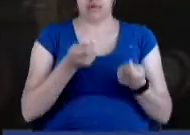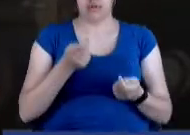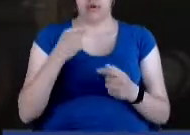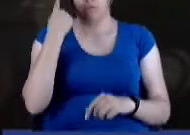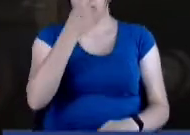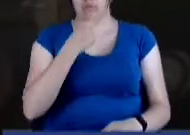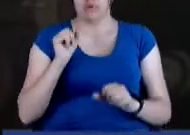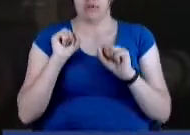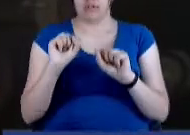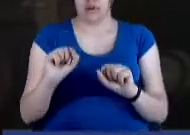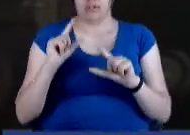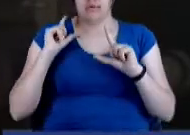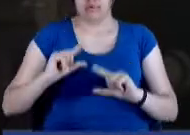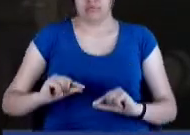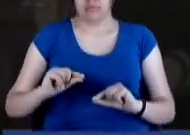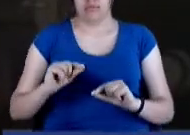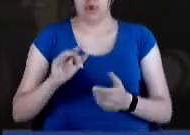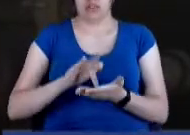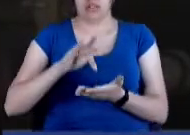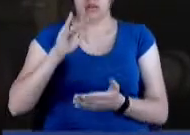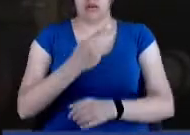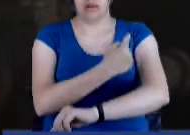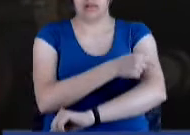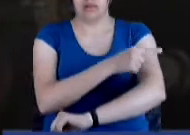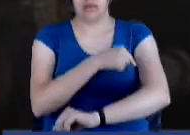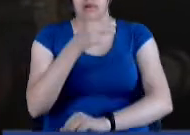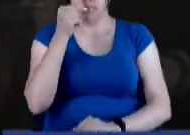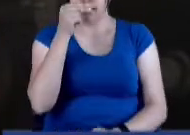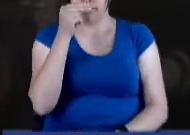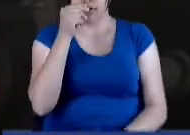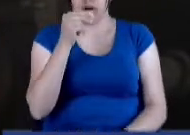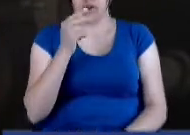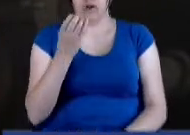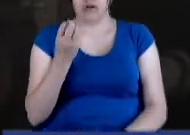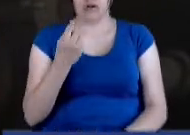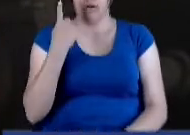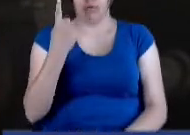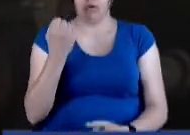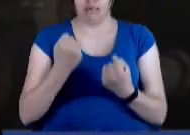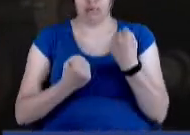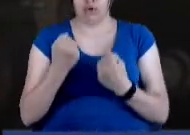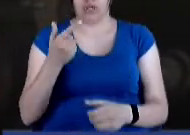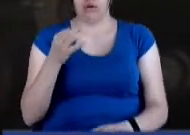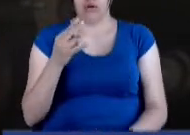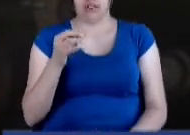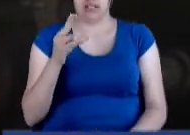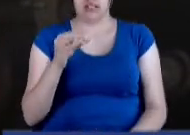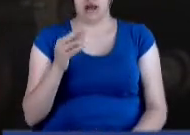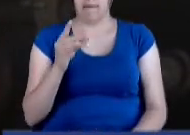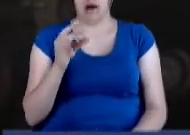особистого захисту до центральної лікарні «Слав'янськ», а ще одна – гідролізні апарати